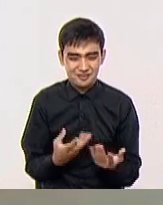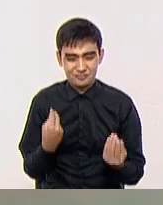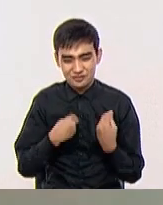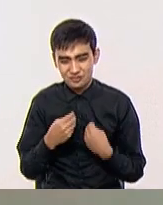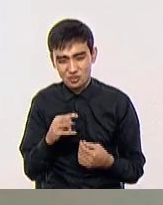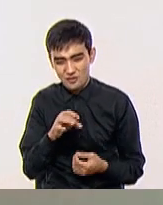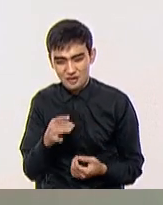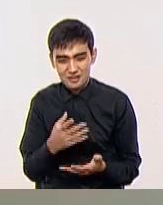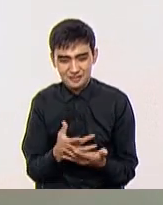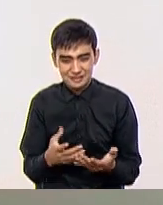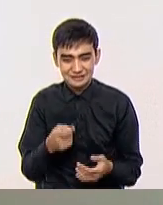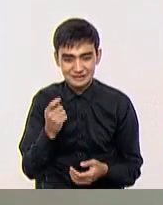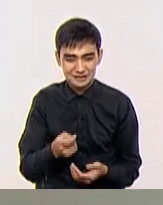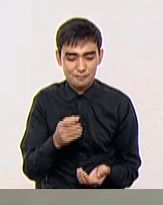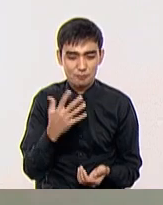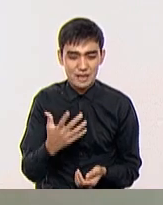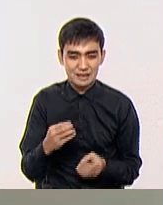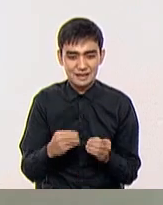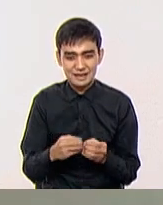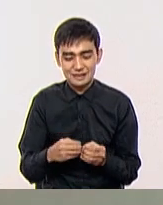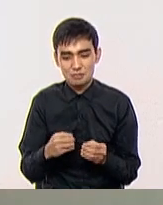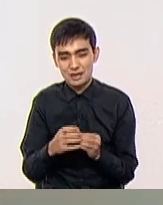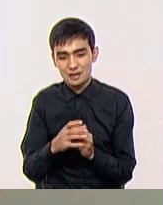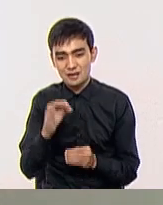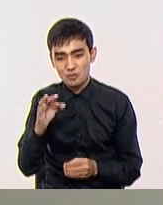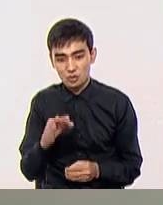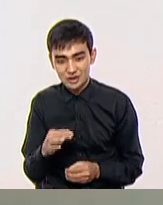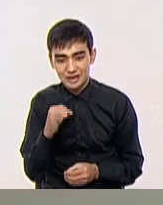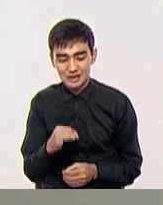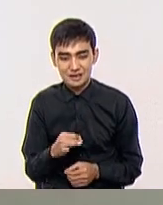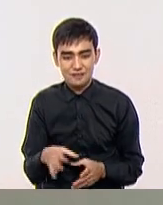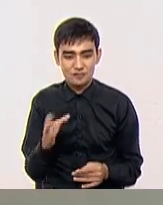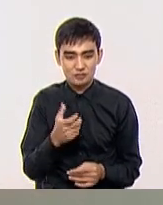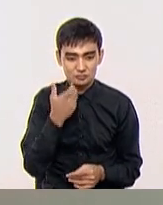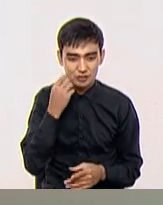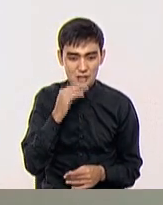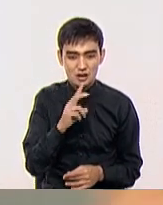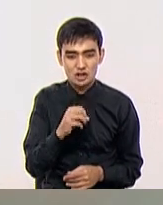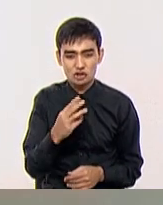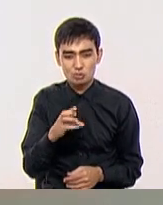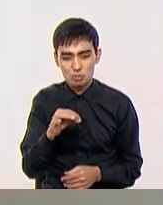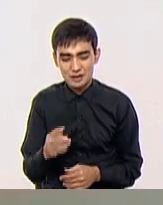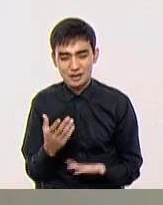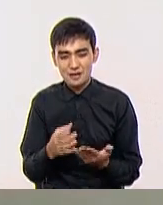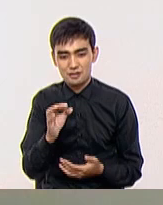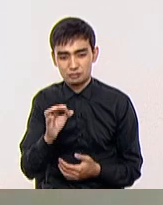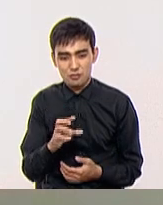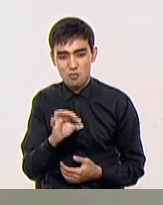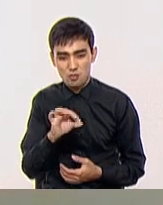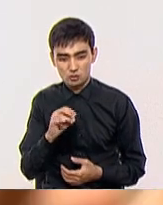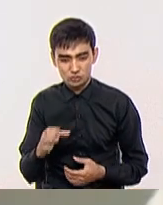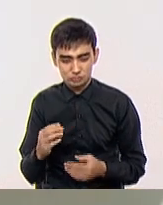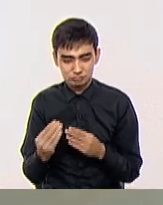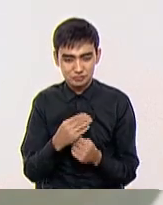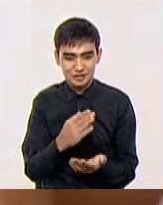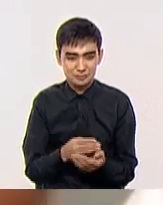товары предоставляются со скидкой 5-10-15%, и есть всевозможные кэшбэки и бонусы в зависимости от